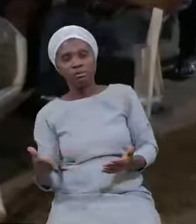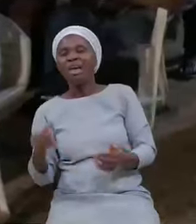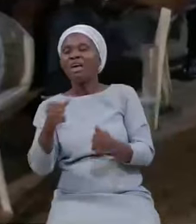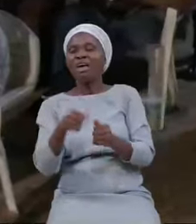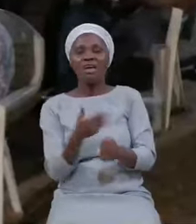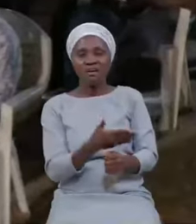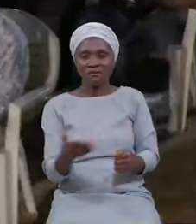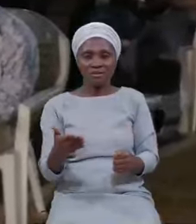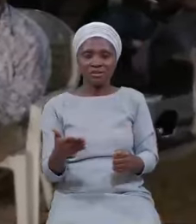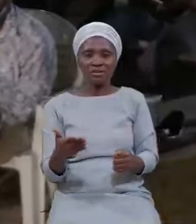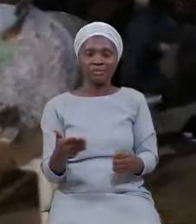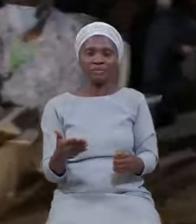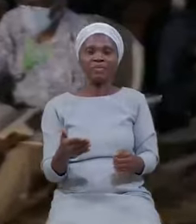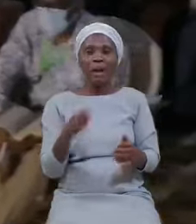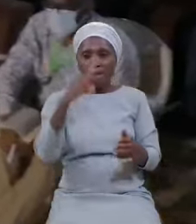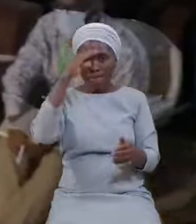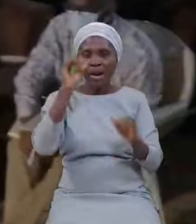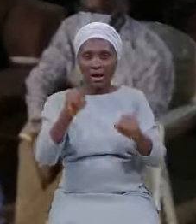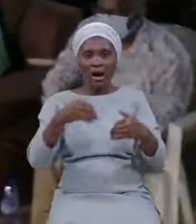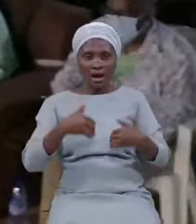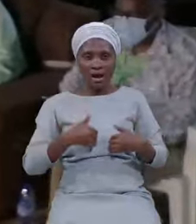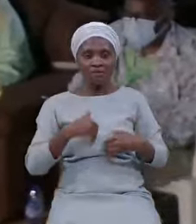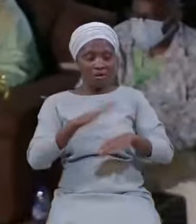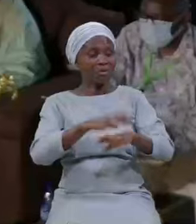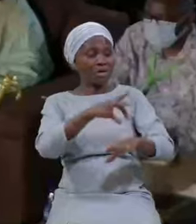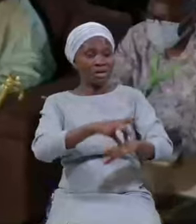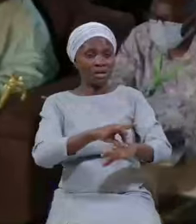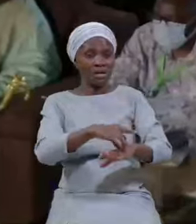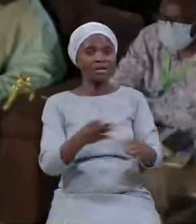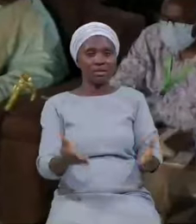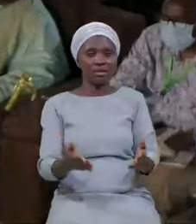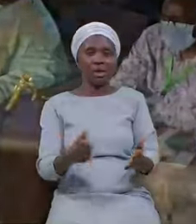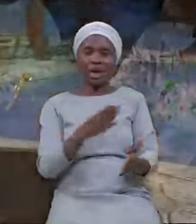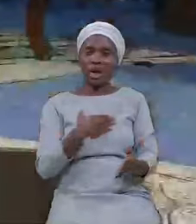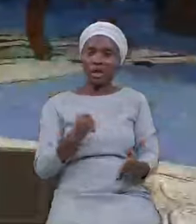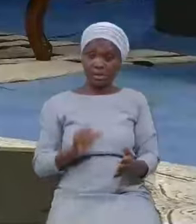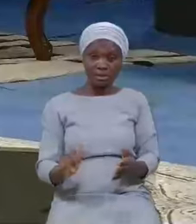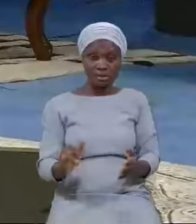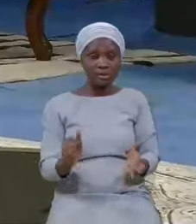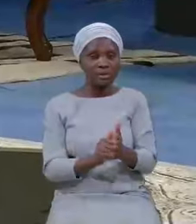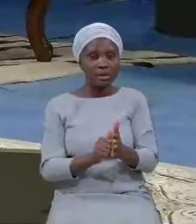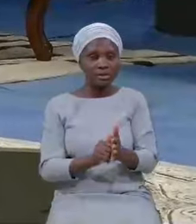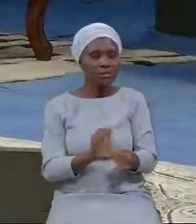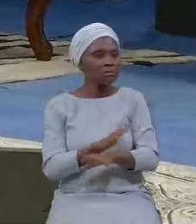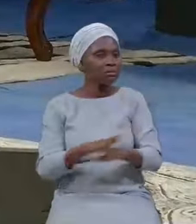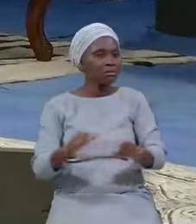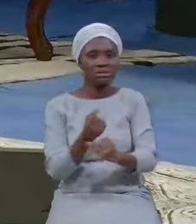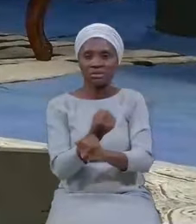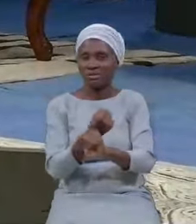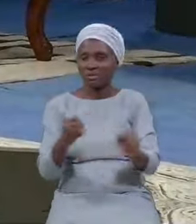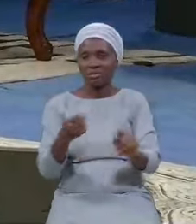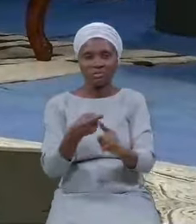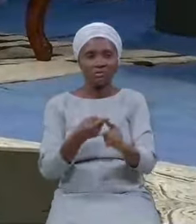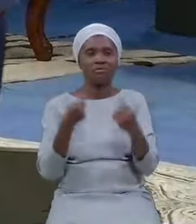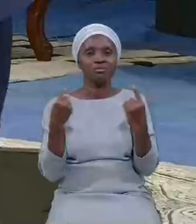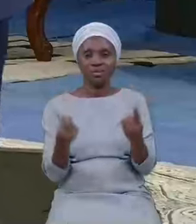la terre. Cependant, cela ne les sauve pas du péché. Cela ne